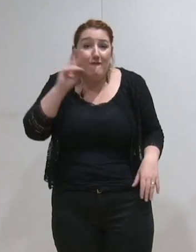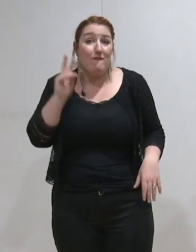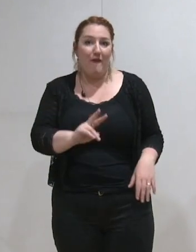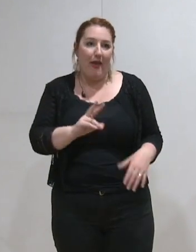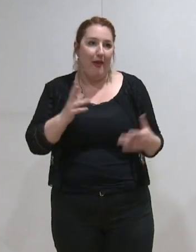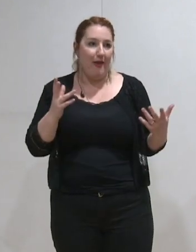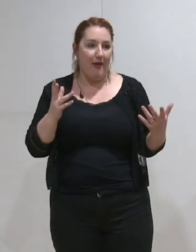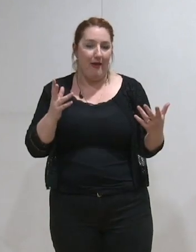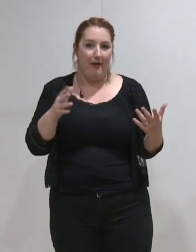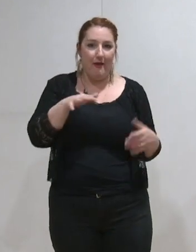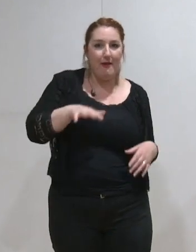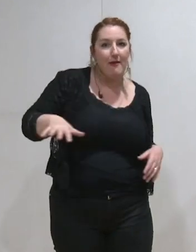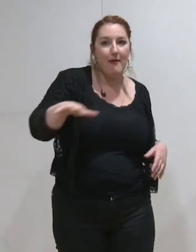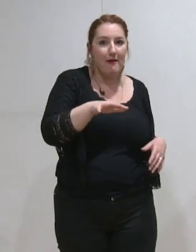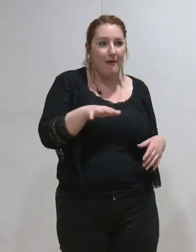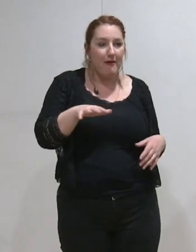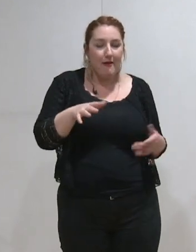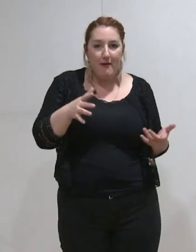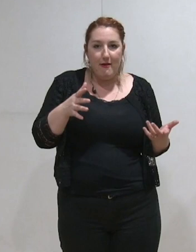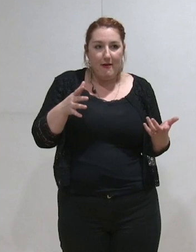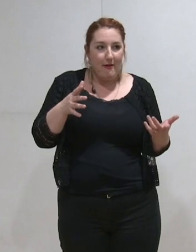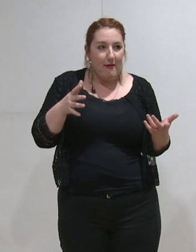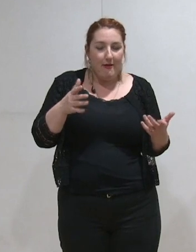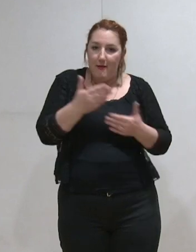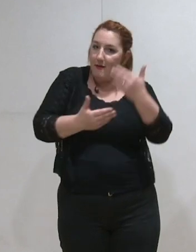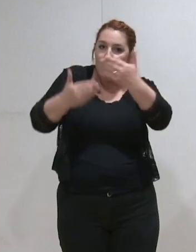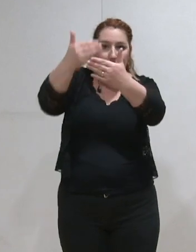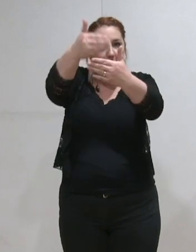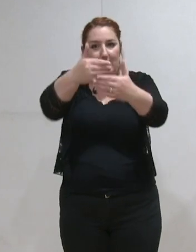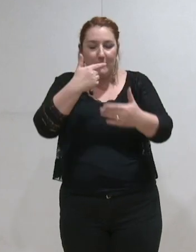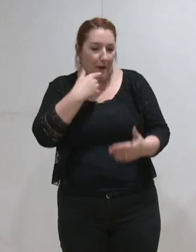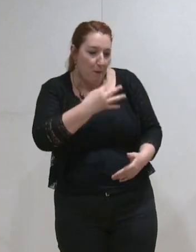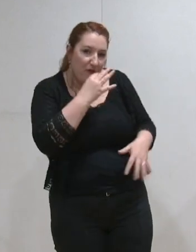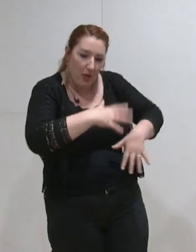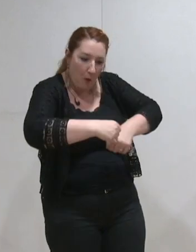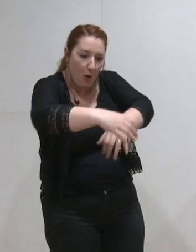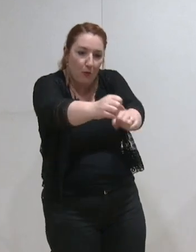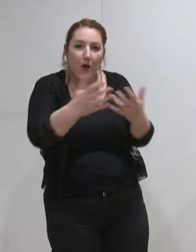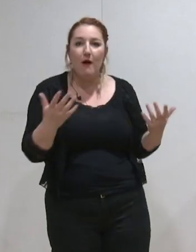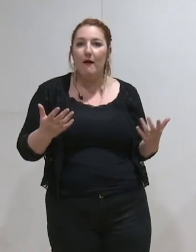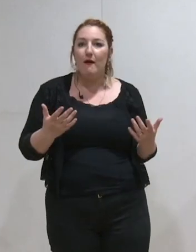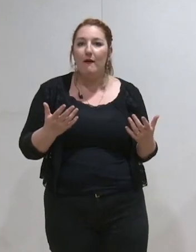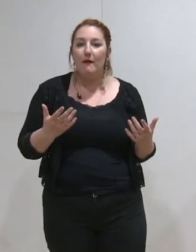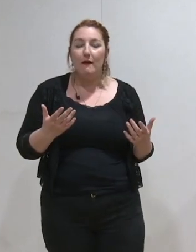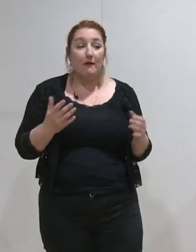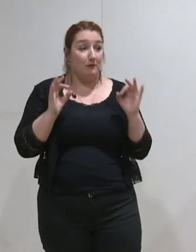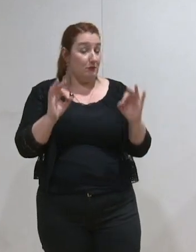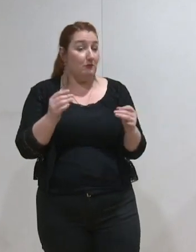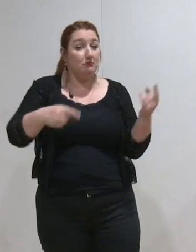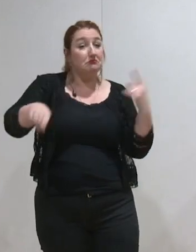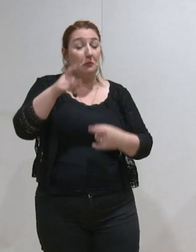vivier de d'emplois qui ne sont pas délocalisables donc il y a effectivement des remarques qui sont